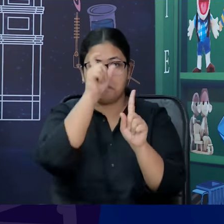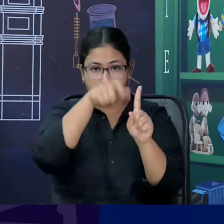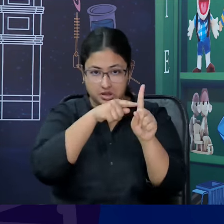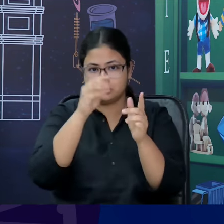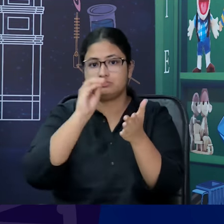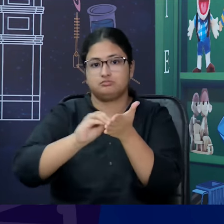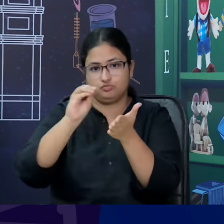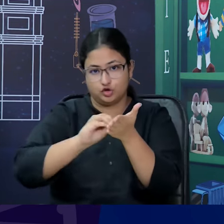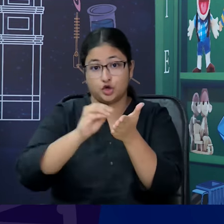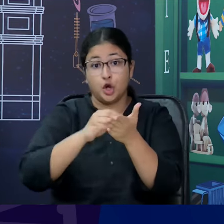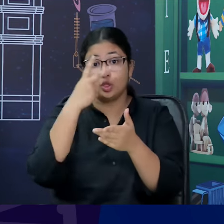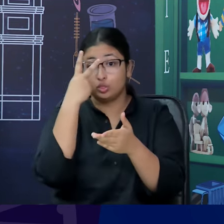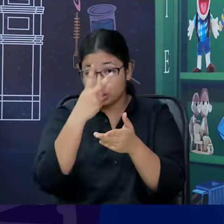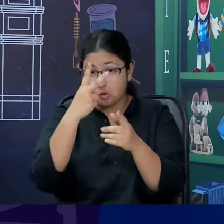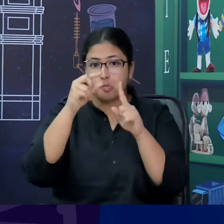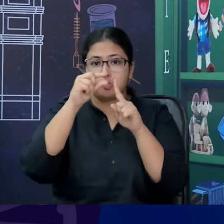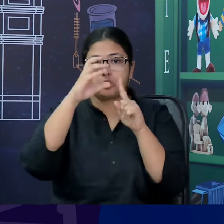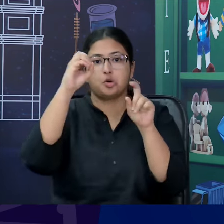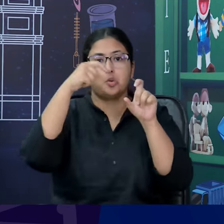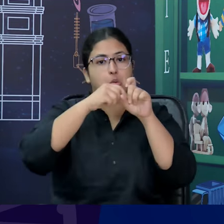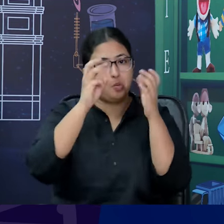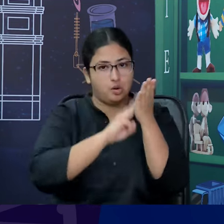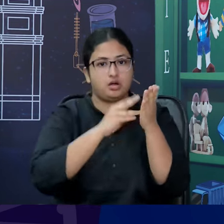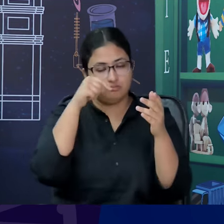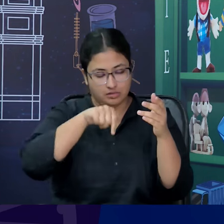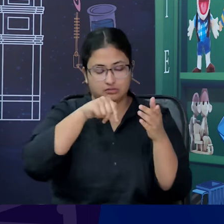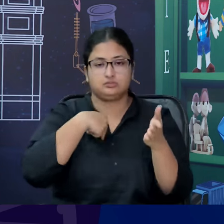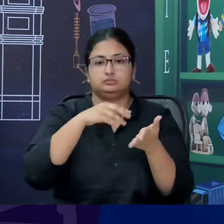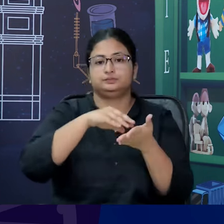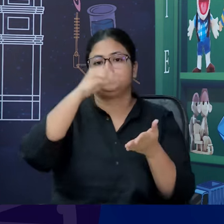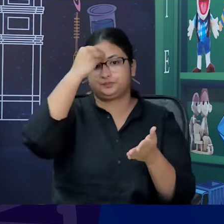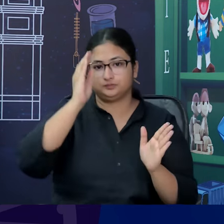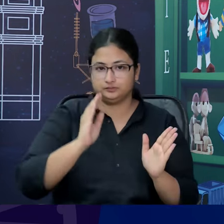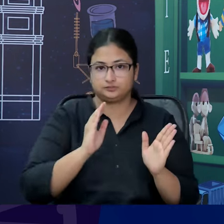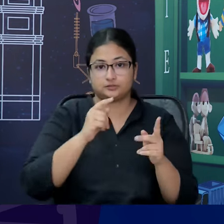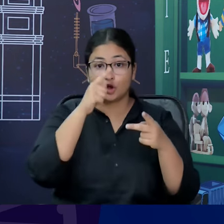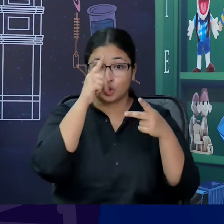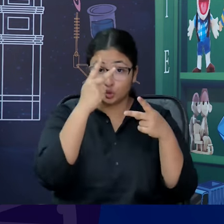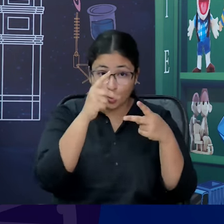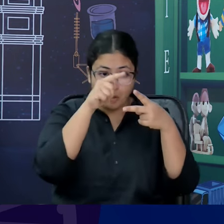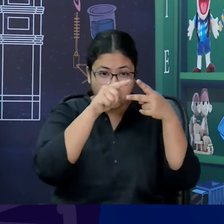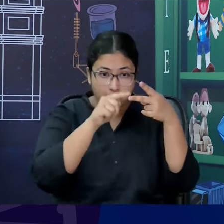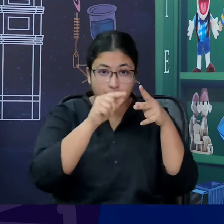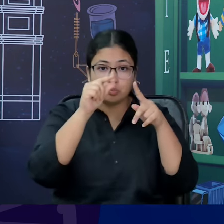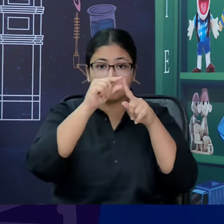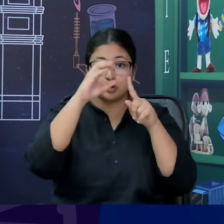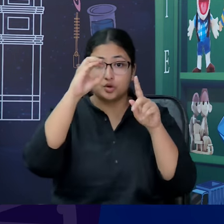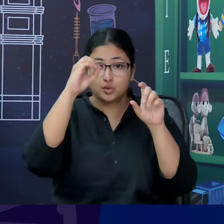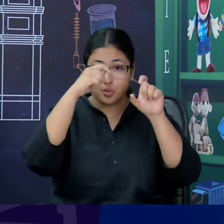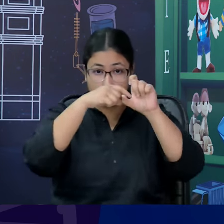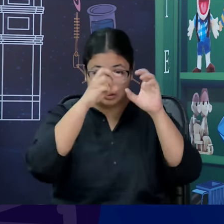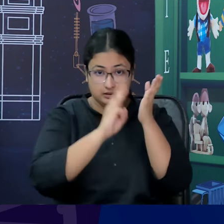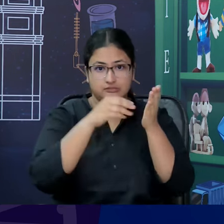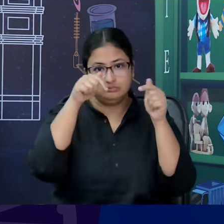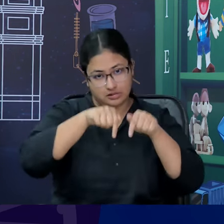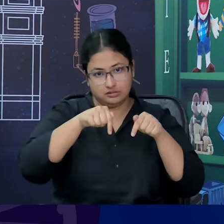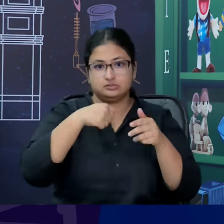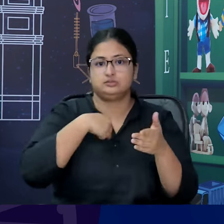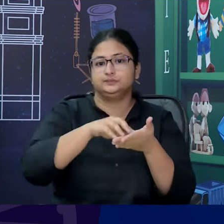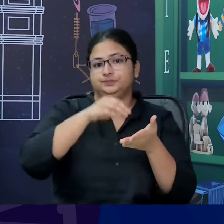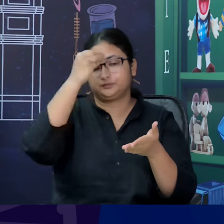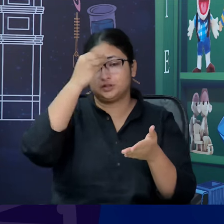बहाने और बात सीधी थी पर यह दो कविताएं हैं और कविताएं आप जानते हैं अभिव्यक्ति का बहुत